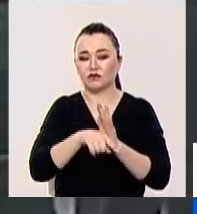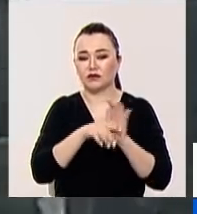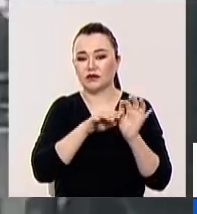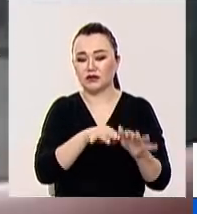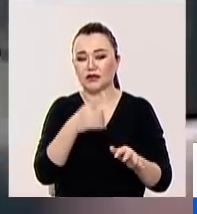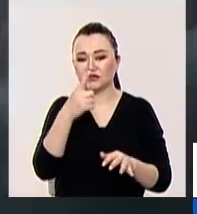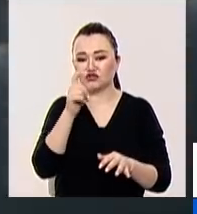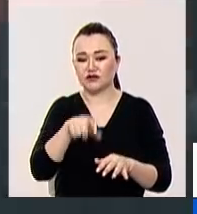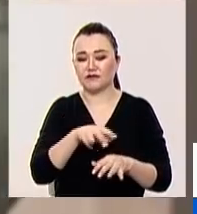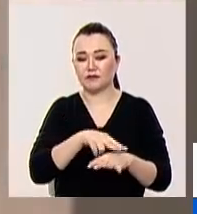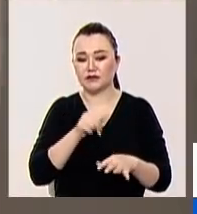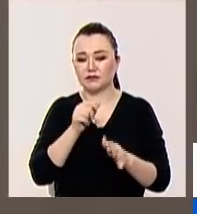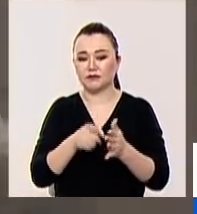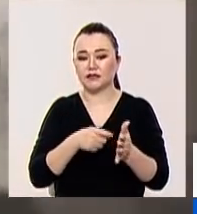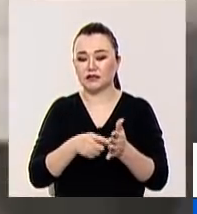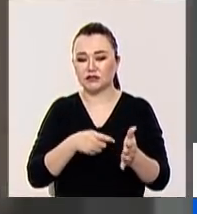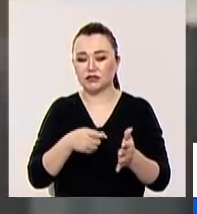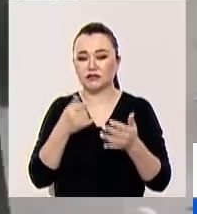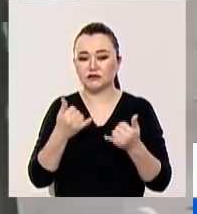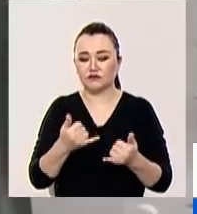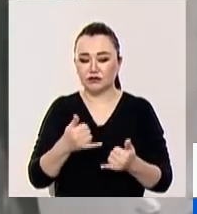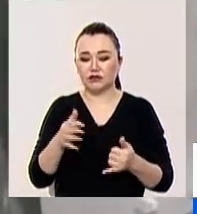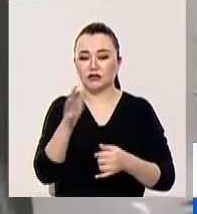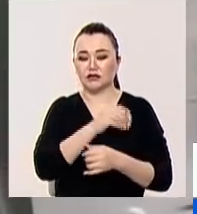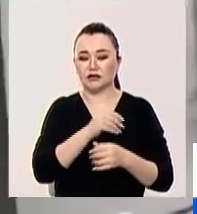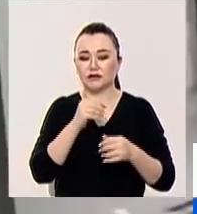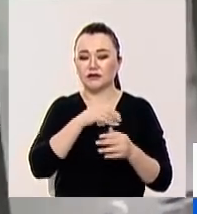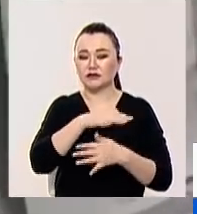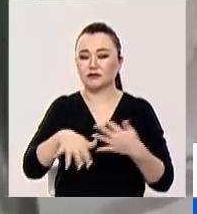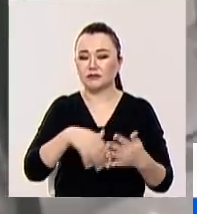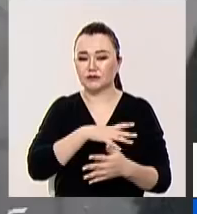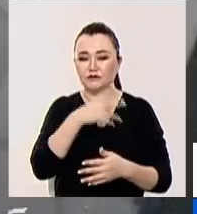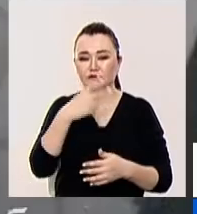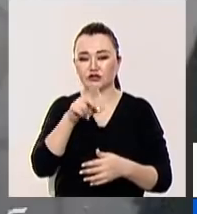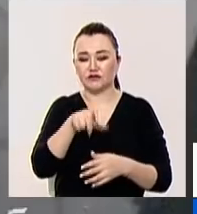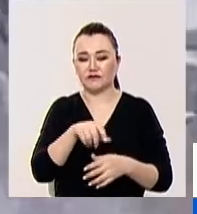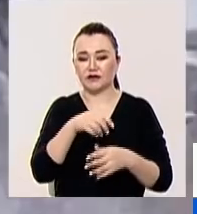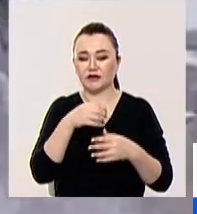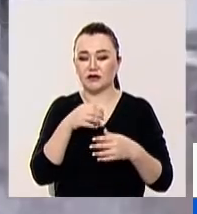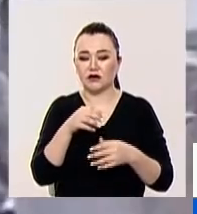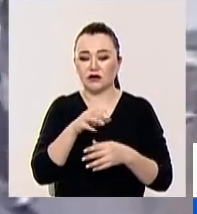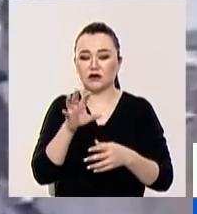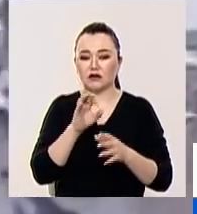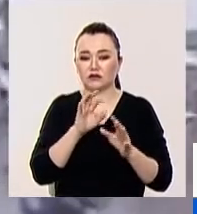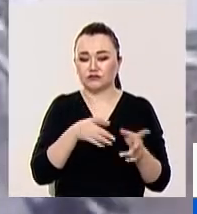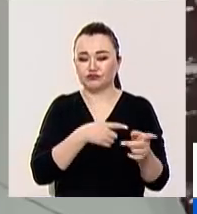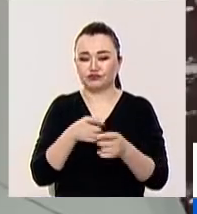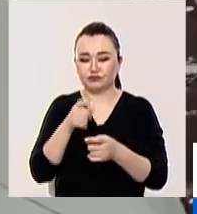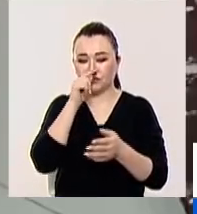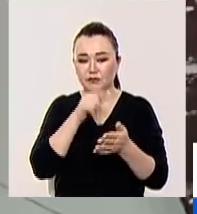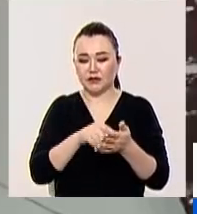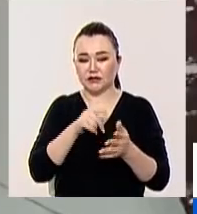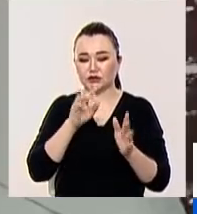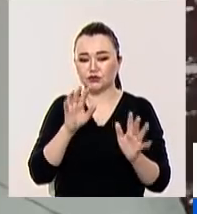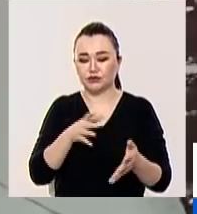бір қызметкері тергеліп жатыр. Қаңтардың қаралы күндерінде 20 бейбіт тұрғын жазатайым атылып кеткен. Бас